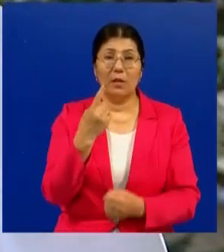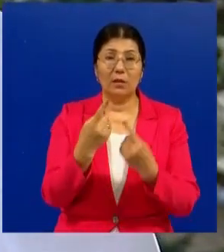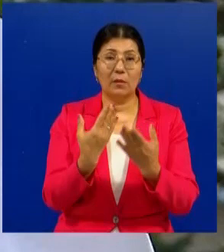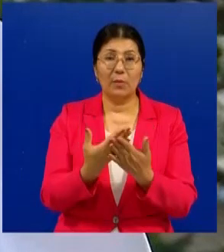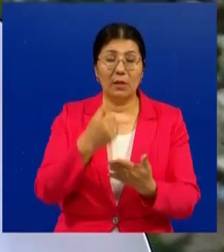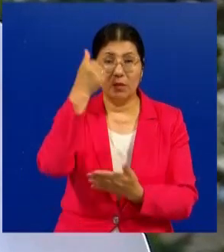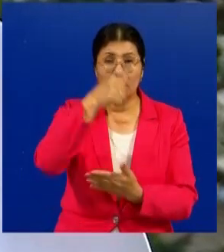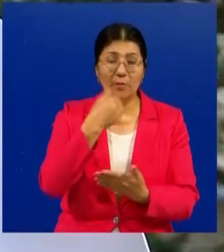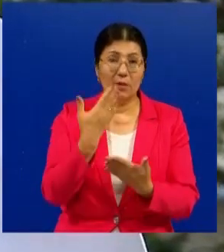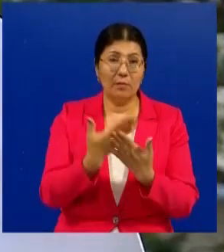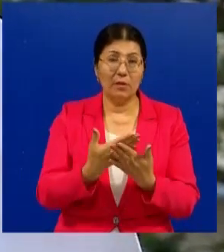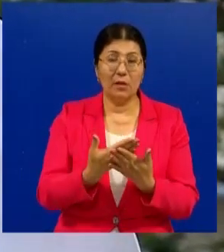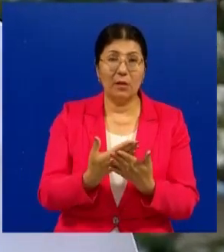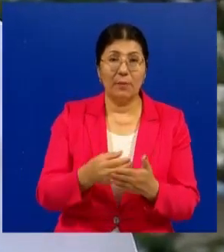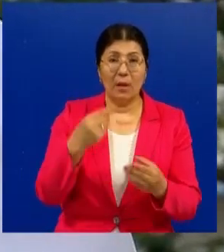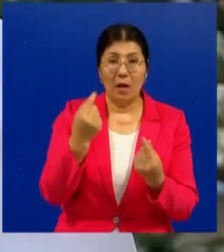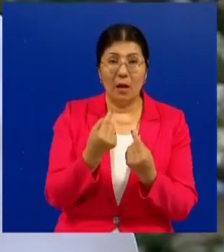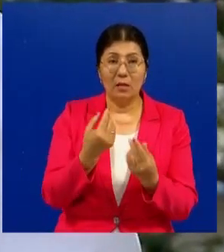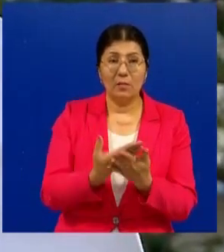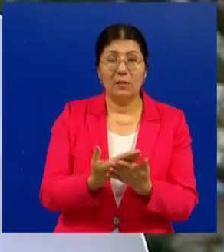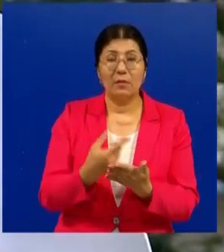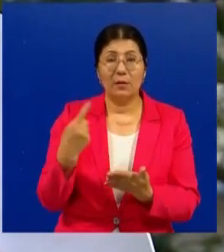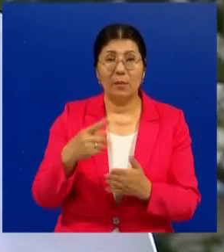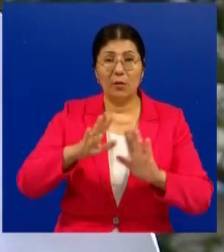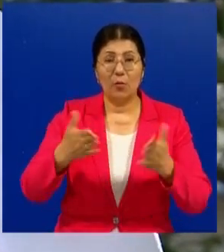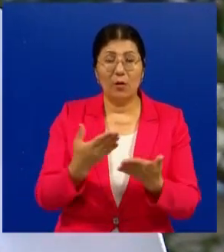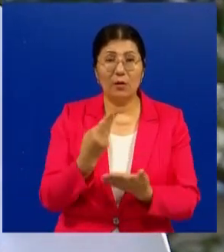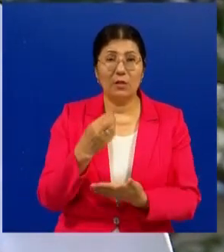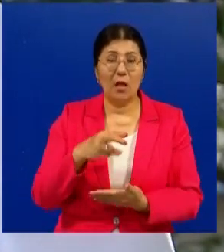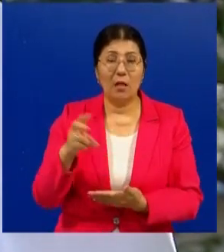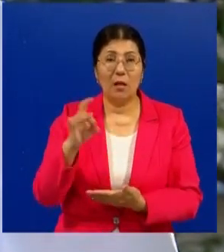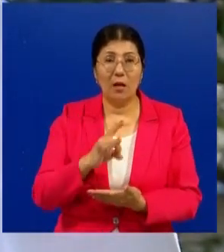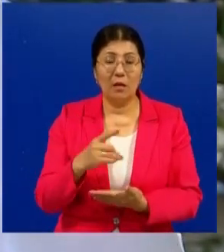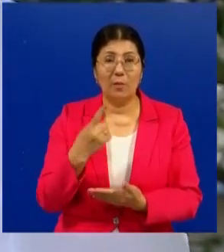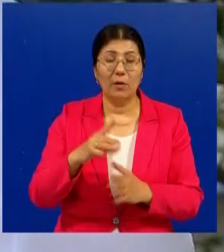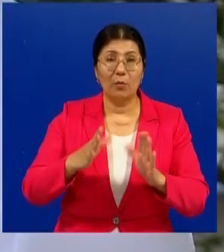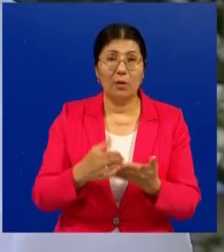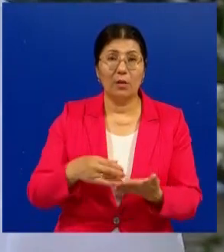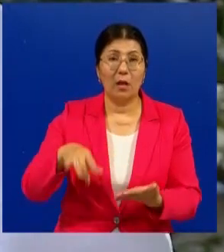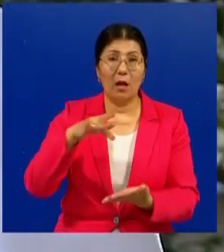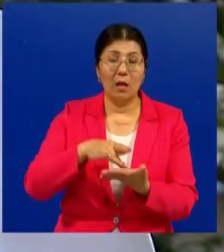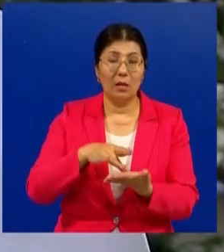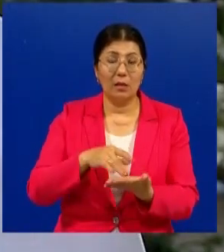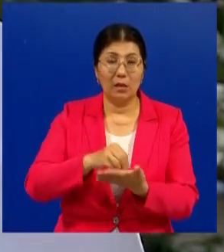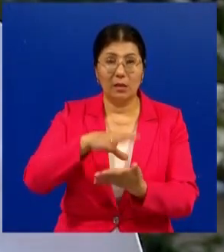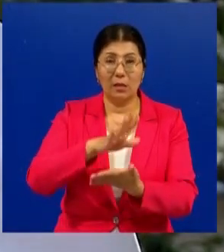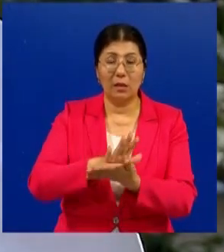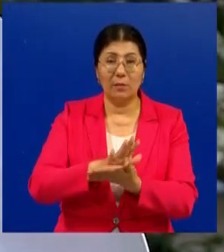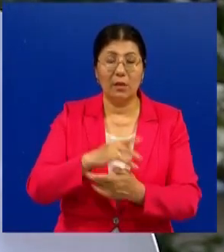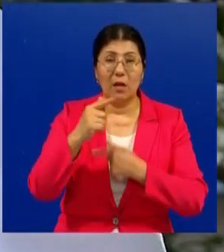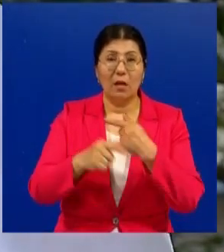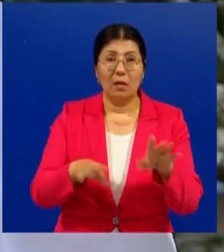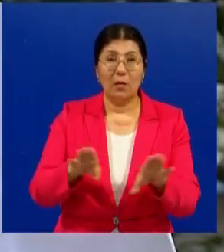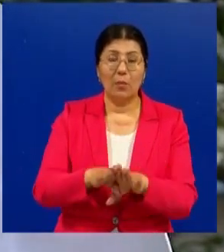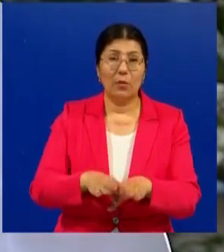көрсеткіш былтырмен салыстырғанда әзірге аз. Айталық бір оқиға Шалқар қаласында, бір оқиға қалада ғана тіркелді. Алда мұндай